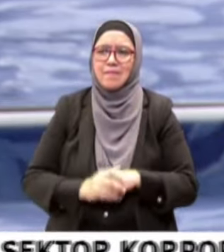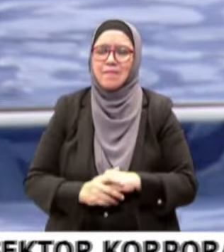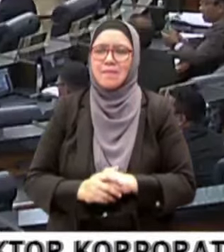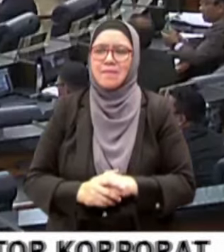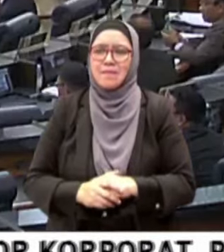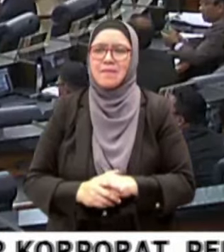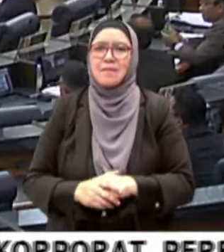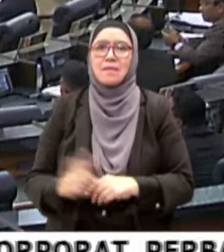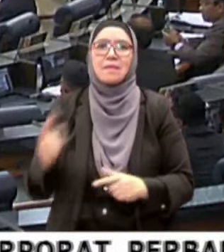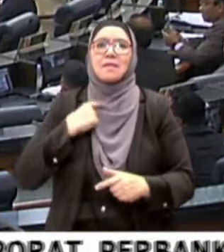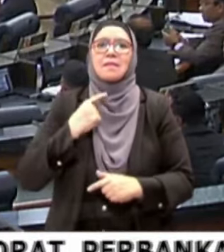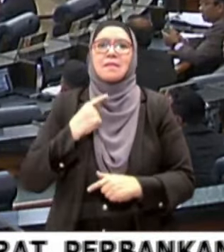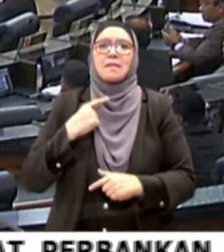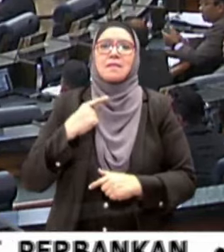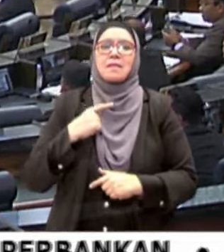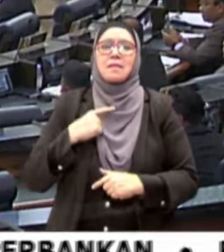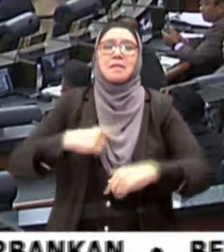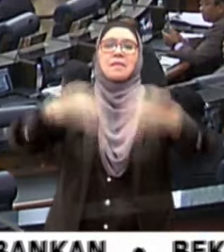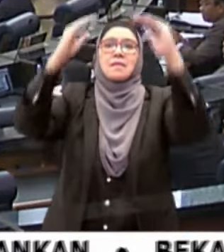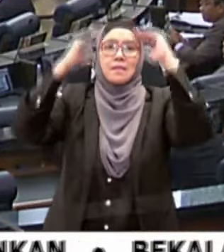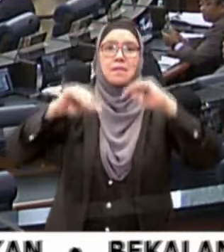an kedua